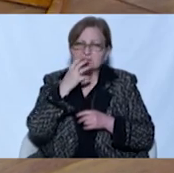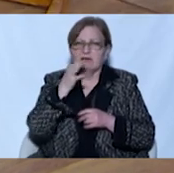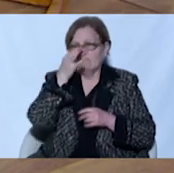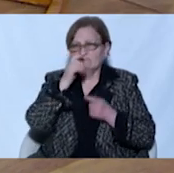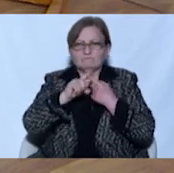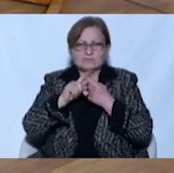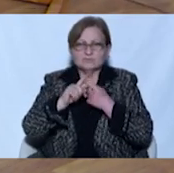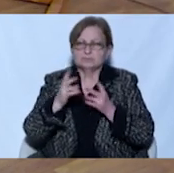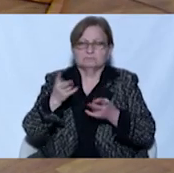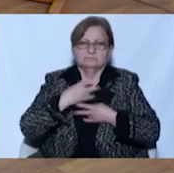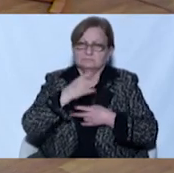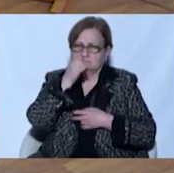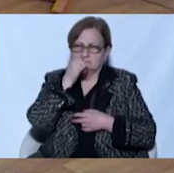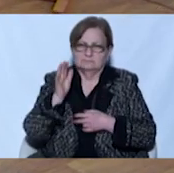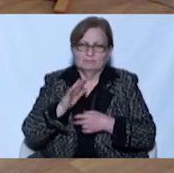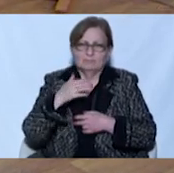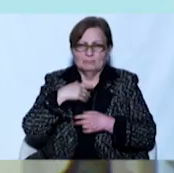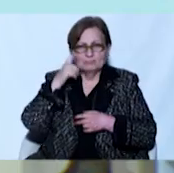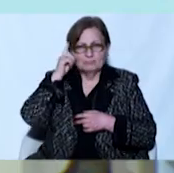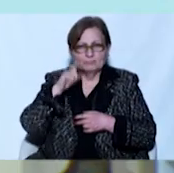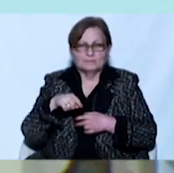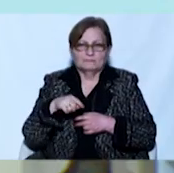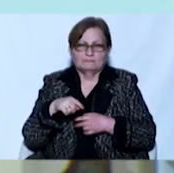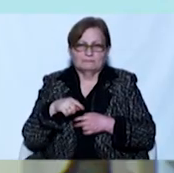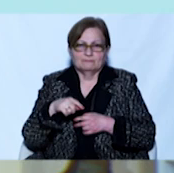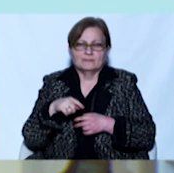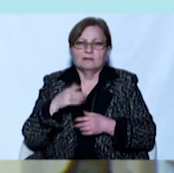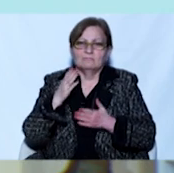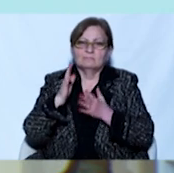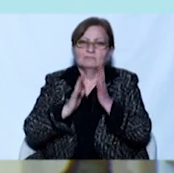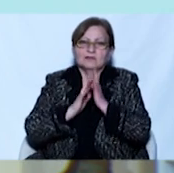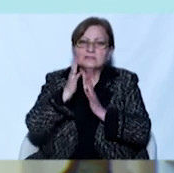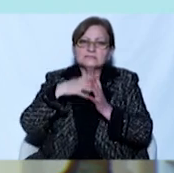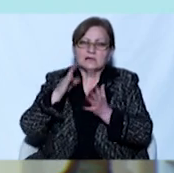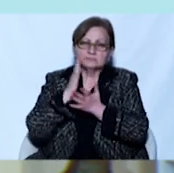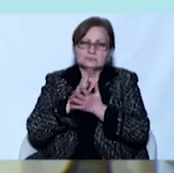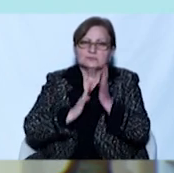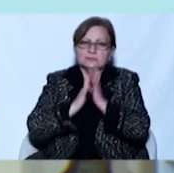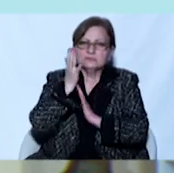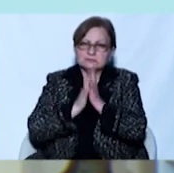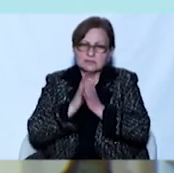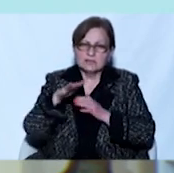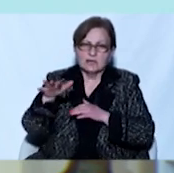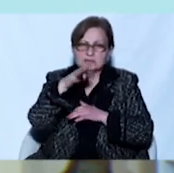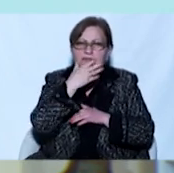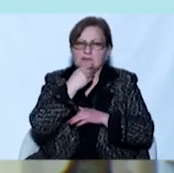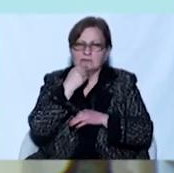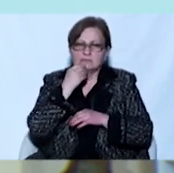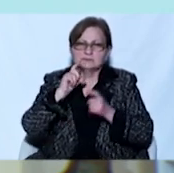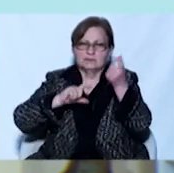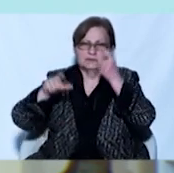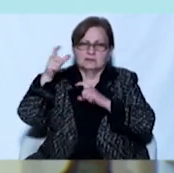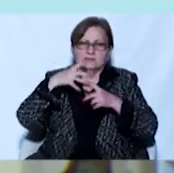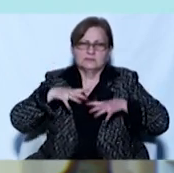ჩემო ძვირფასებო, მე ვთქვი, რომ საქართველო არის ტყიანი, ლამაზი, მთაგორიანი.